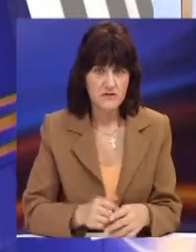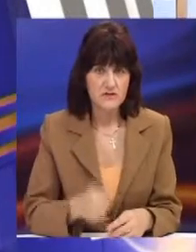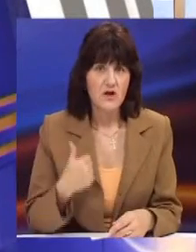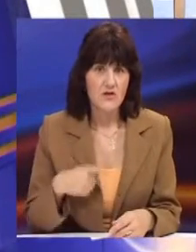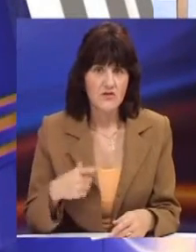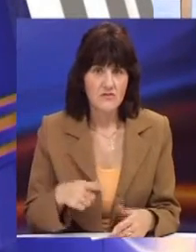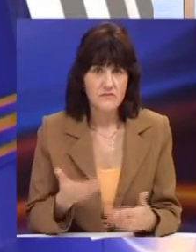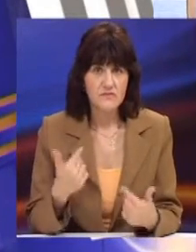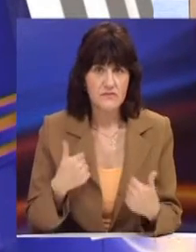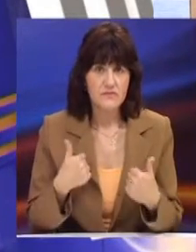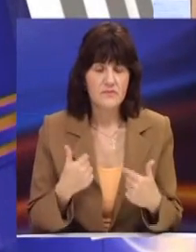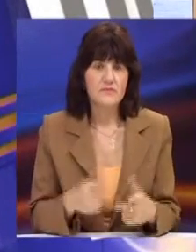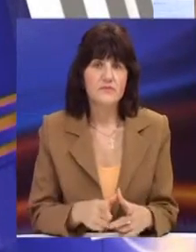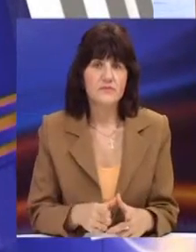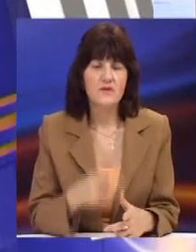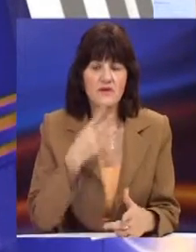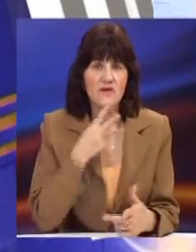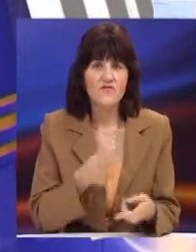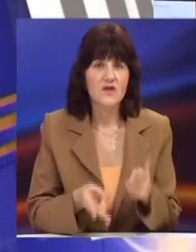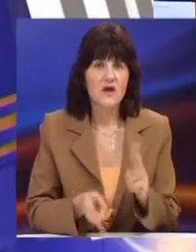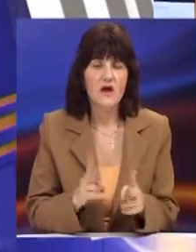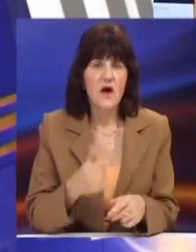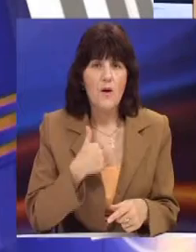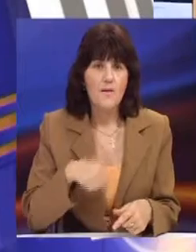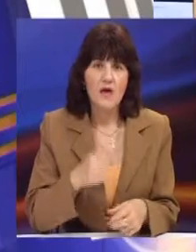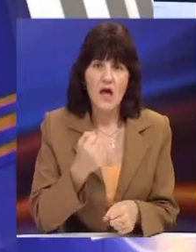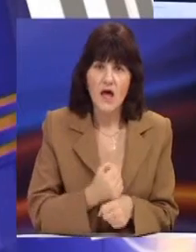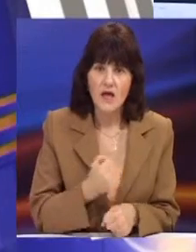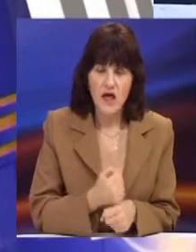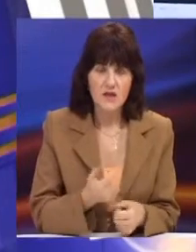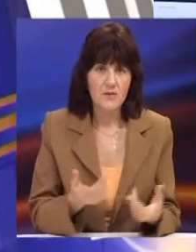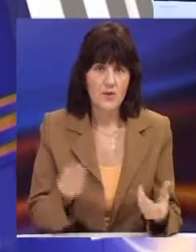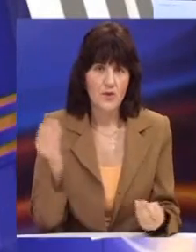Voljela bi ja, zato što da vide kako radimo,